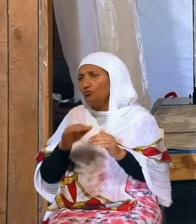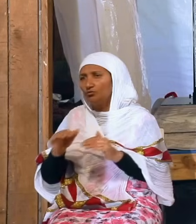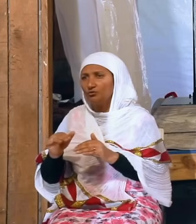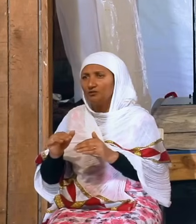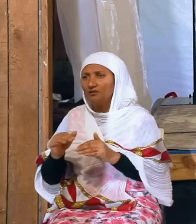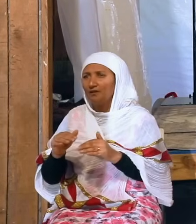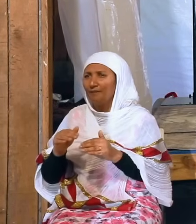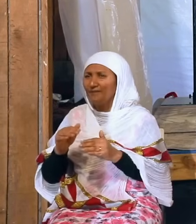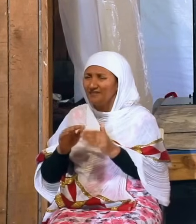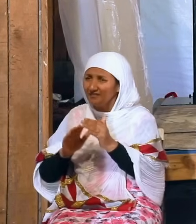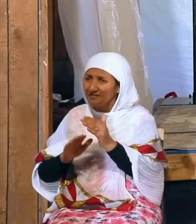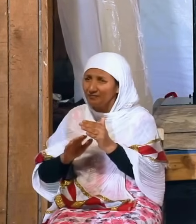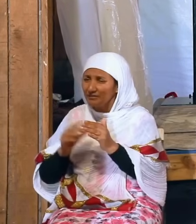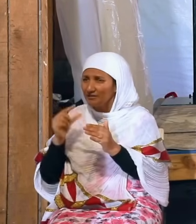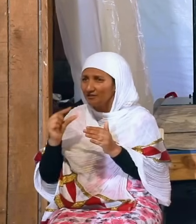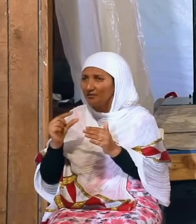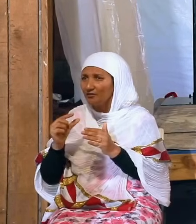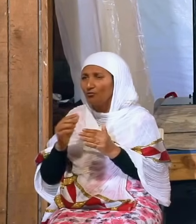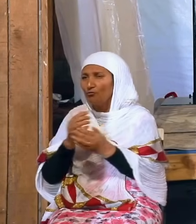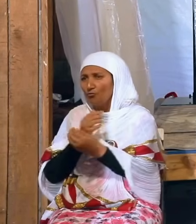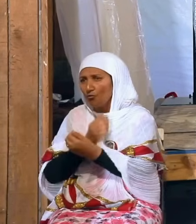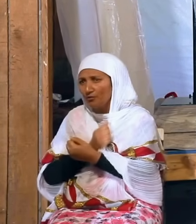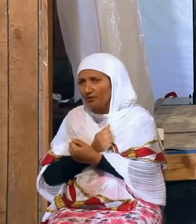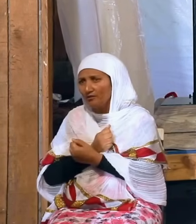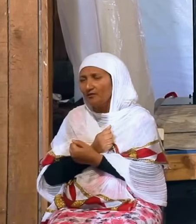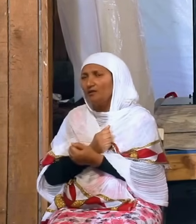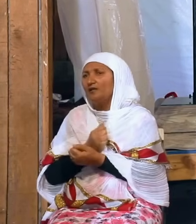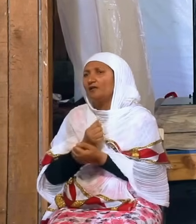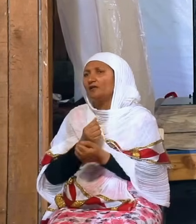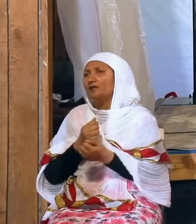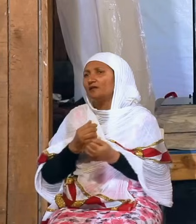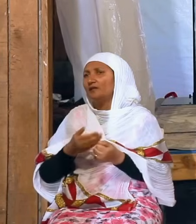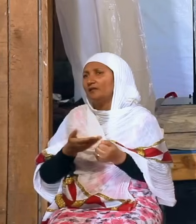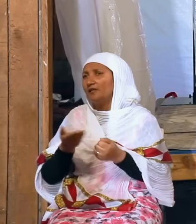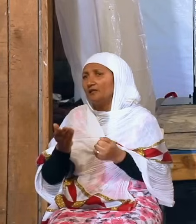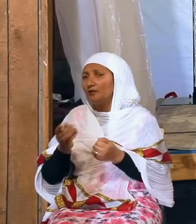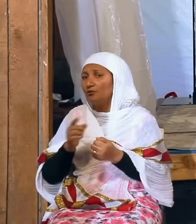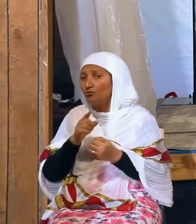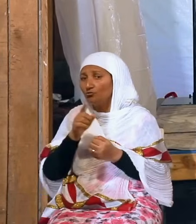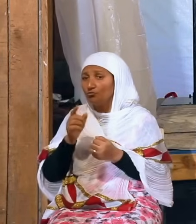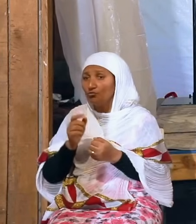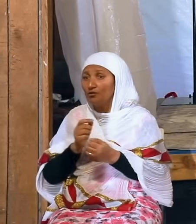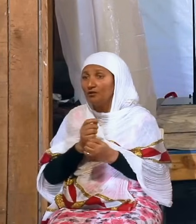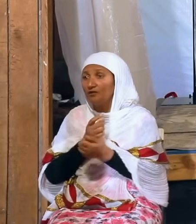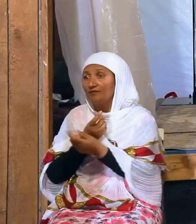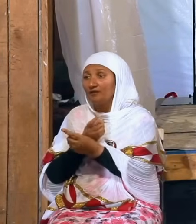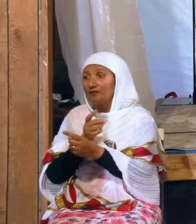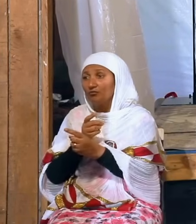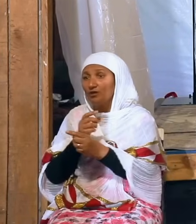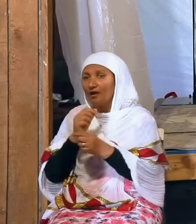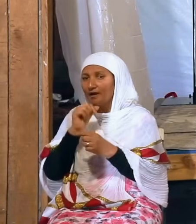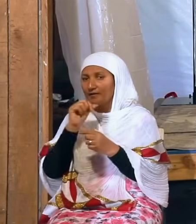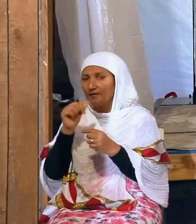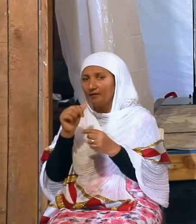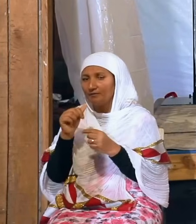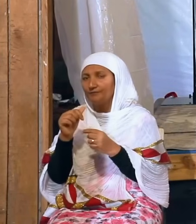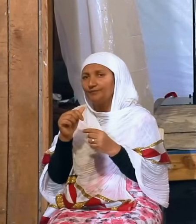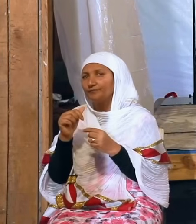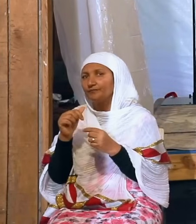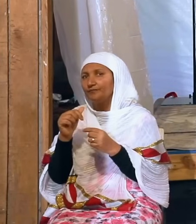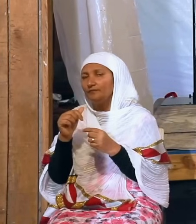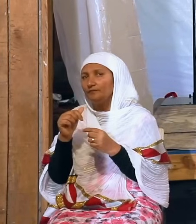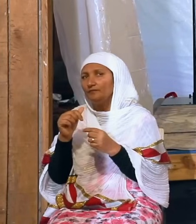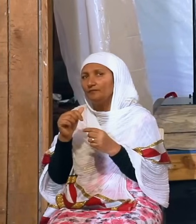ነገር የመፈቀርን ነገር ስሜቱን ይሄ በሙሉ እነሱ የፈጠሩት አይደለም ምናውቀው ነገር አይደለም ፈጣሪ ነው የፈጠረው ቅድም በጾታ ላይ